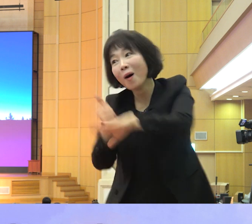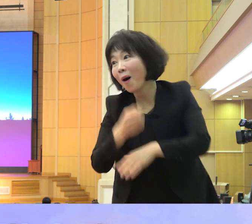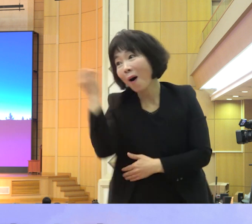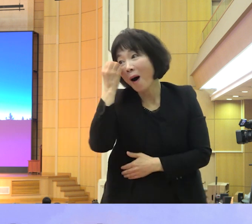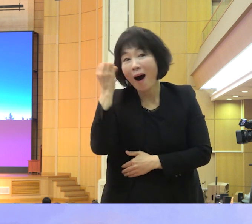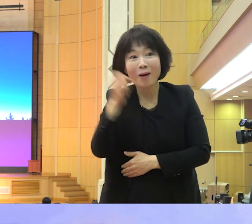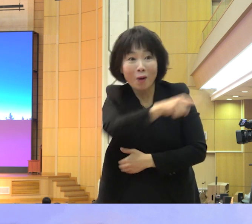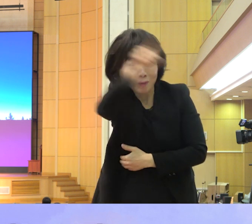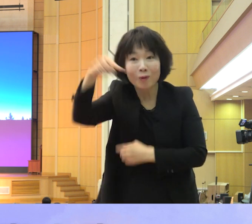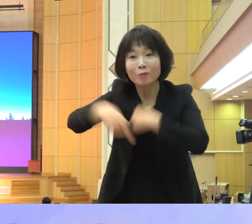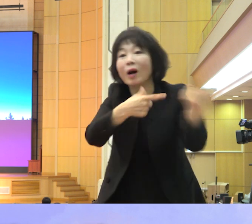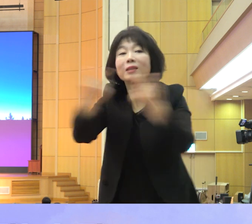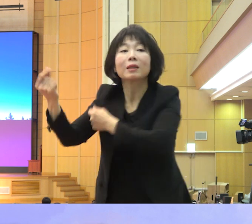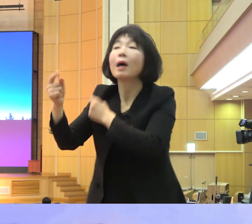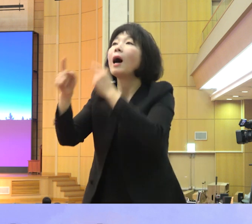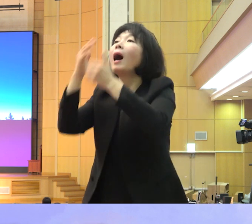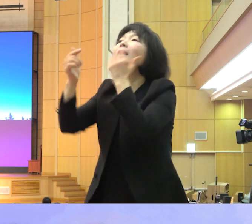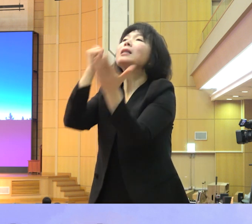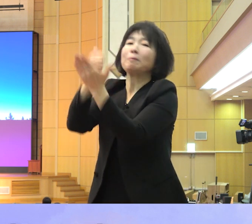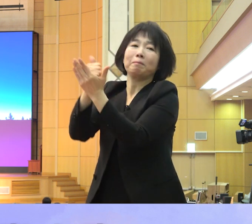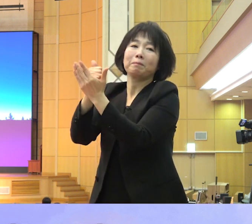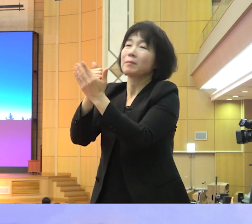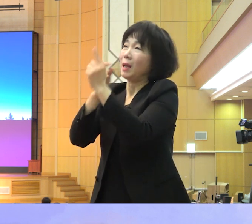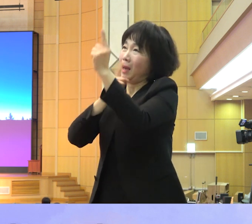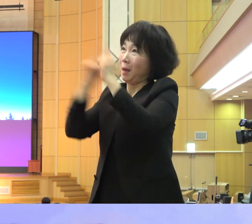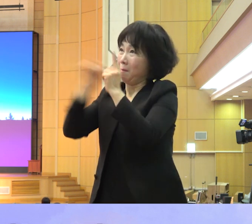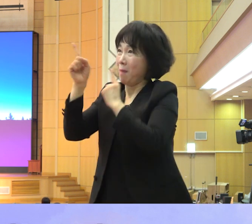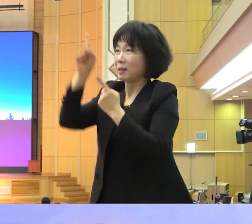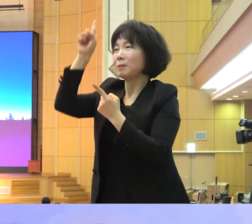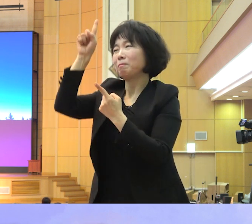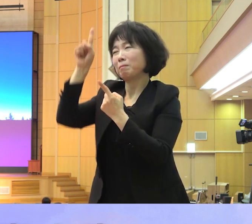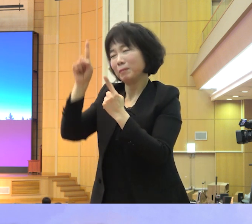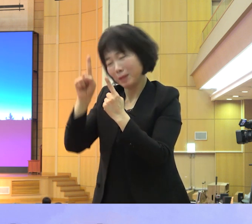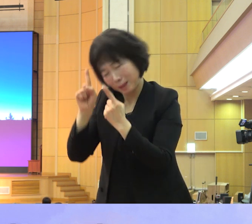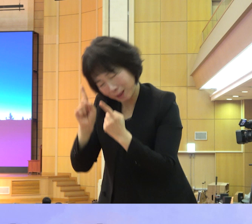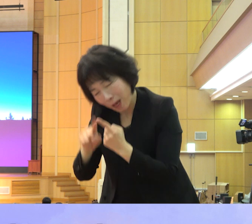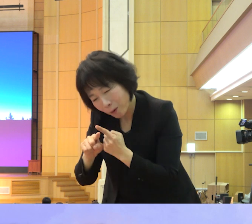무엇을 하든지 따라합시다. 하나님의 말씀대로